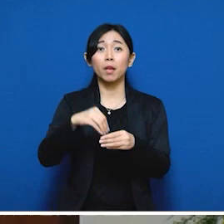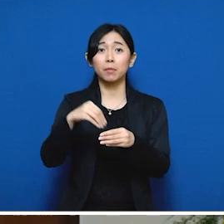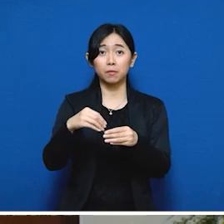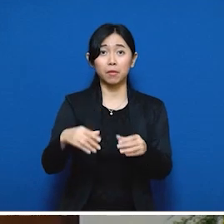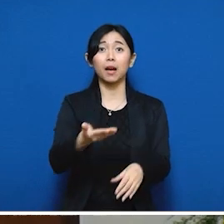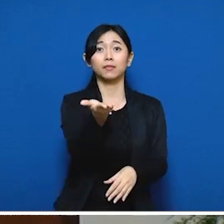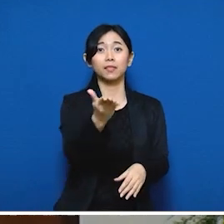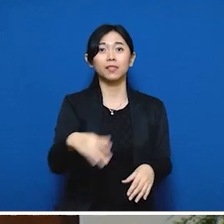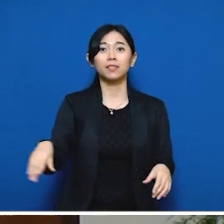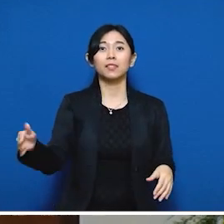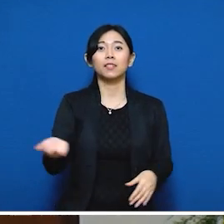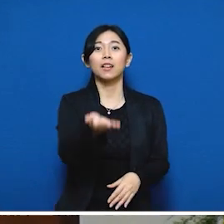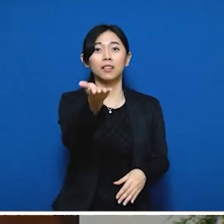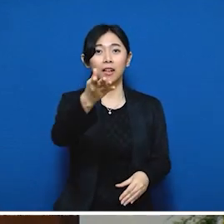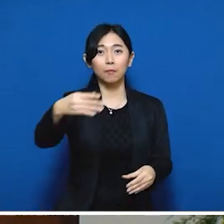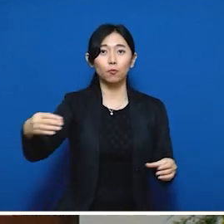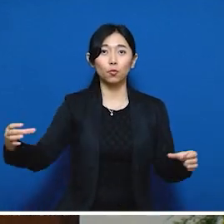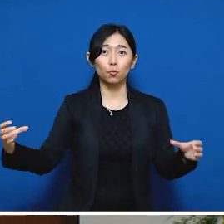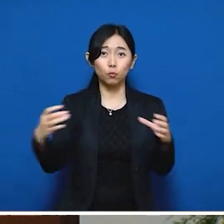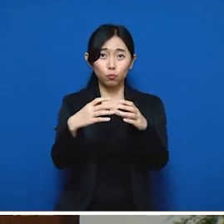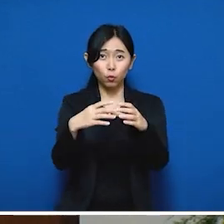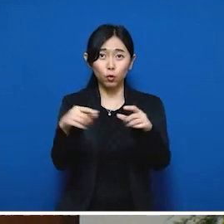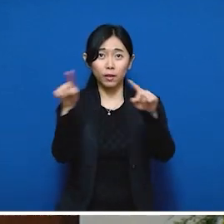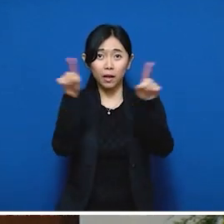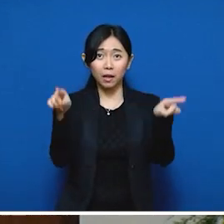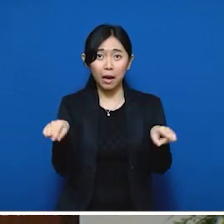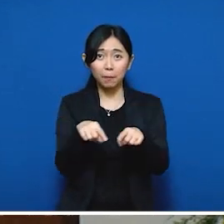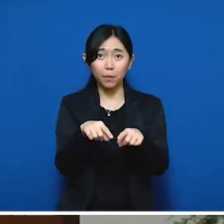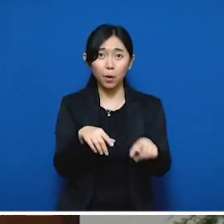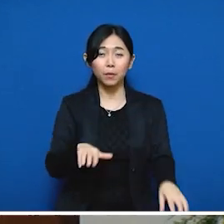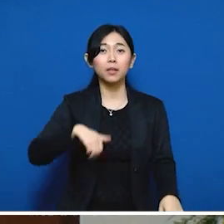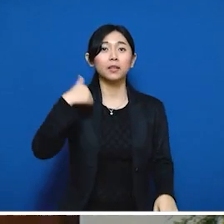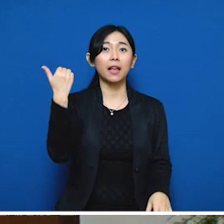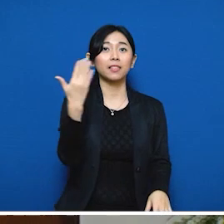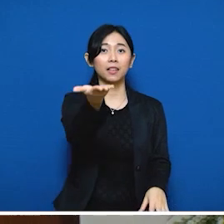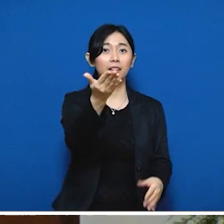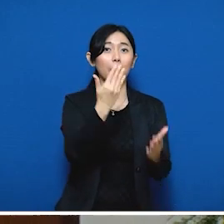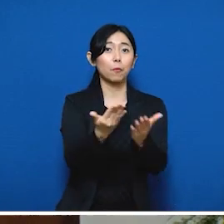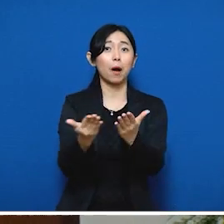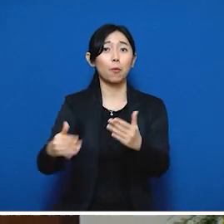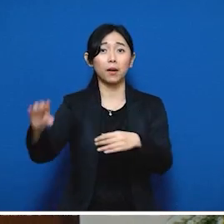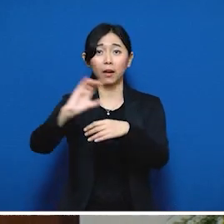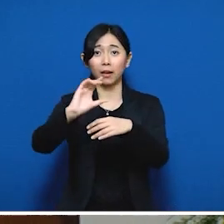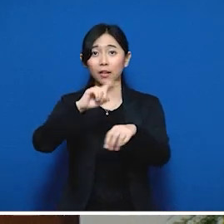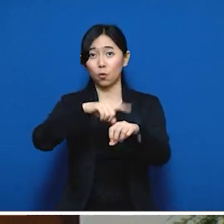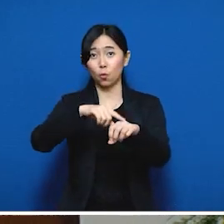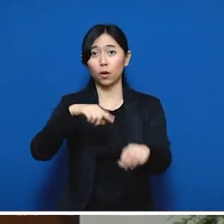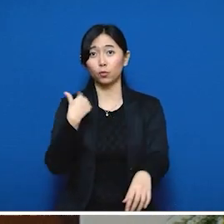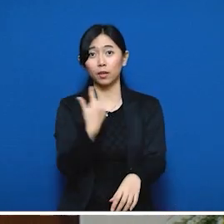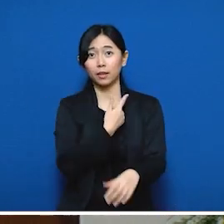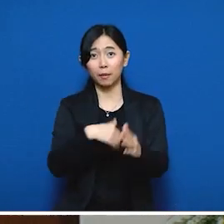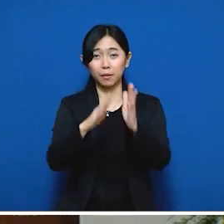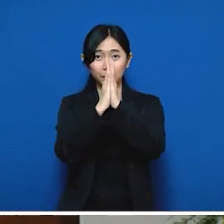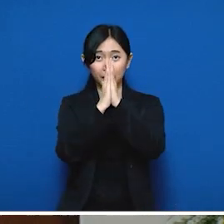juga dapat dikumpulkan di dalam amplop untuk kemudian dibawa ke gereja pada saat kita beribadah